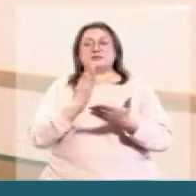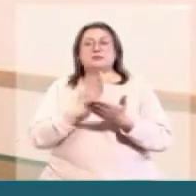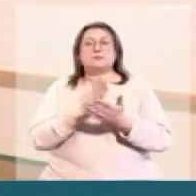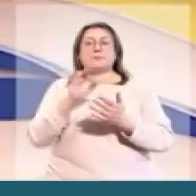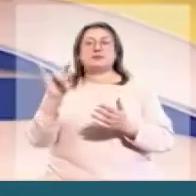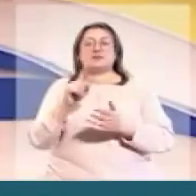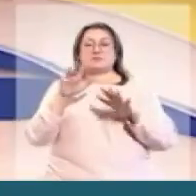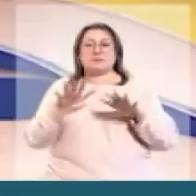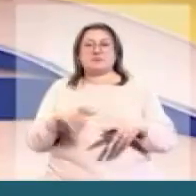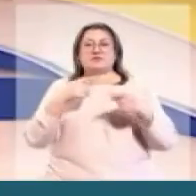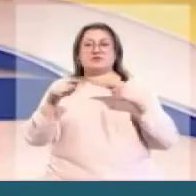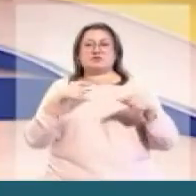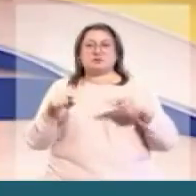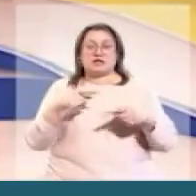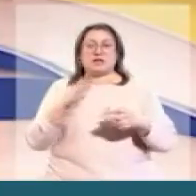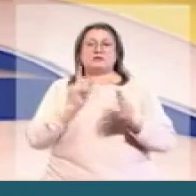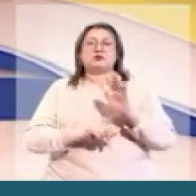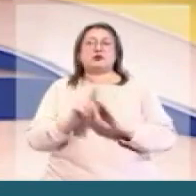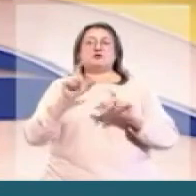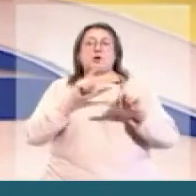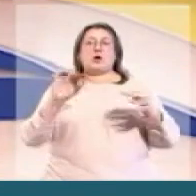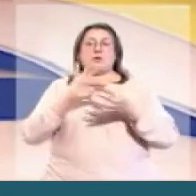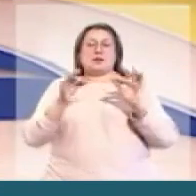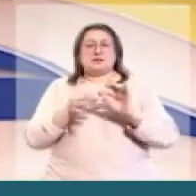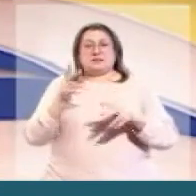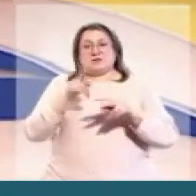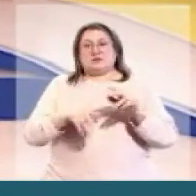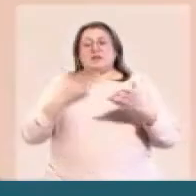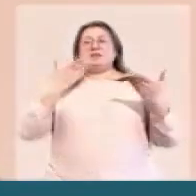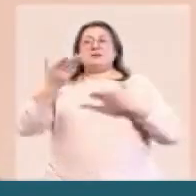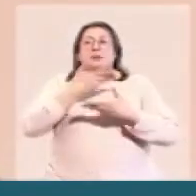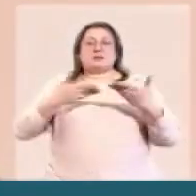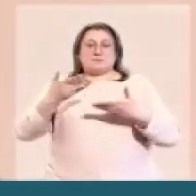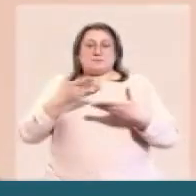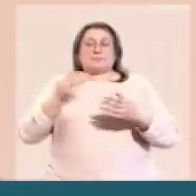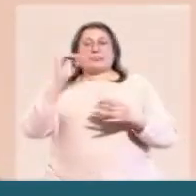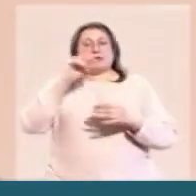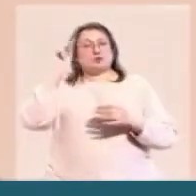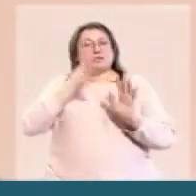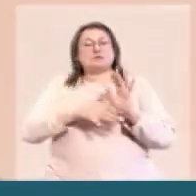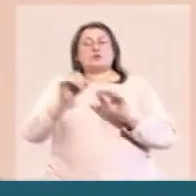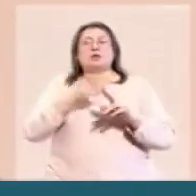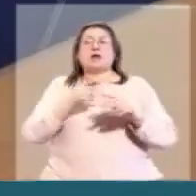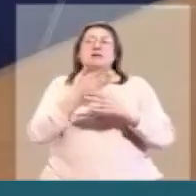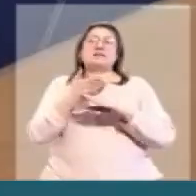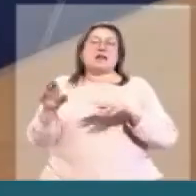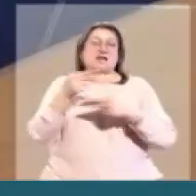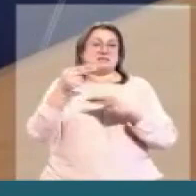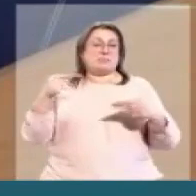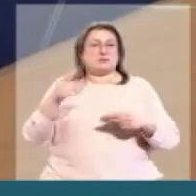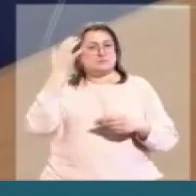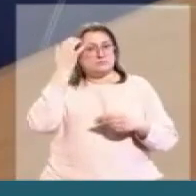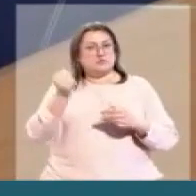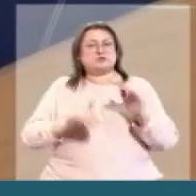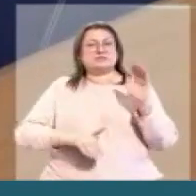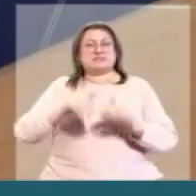обладательницей призовых мест в различных сферах, начиная от школьных олимпиад, заканчивая дебатами. Изучение истории для нее отдельная тема. Ею она